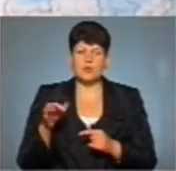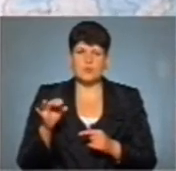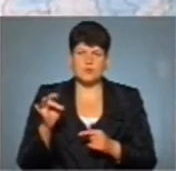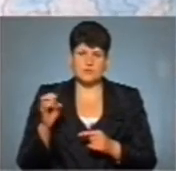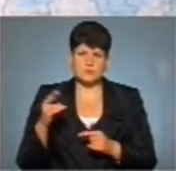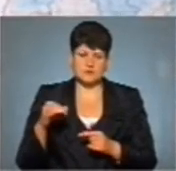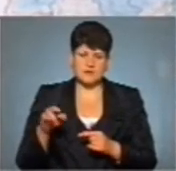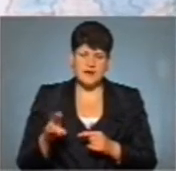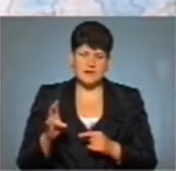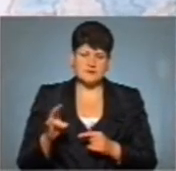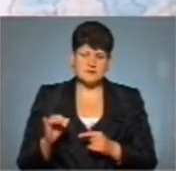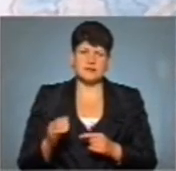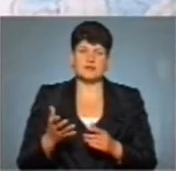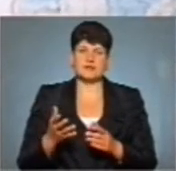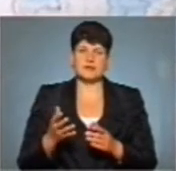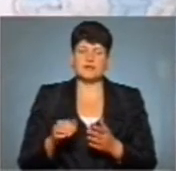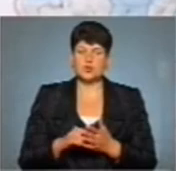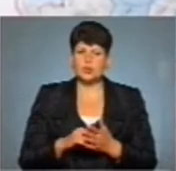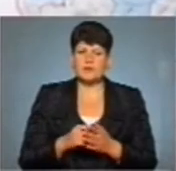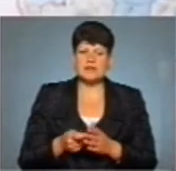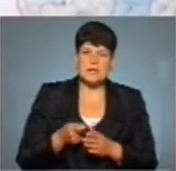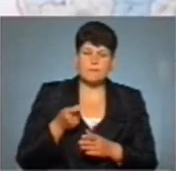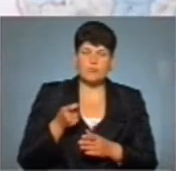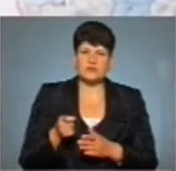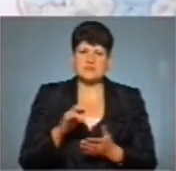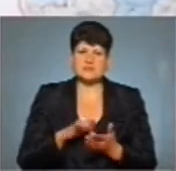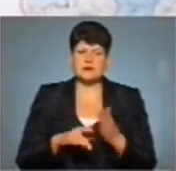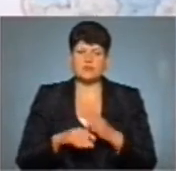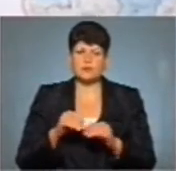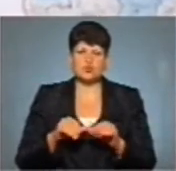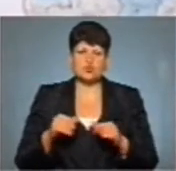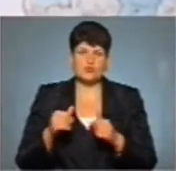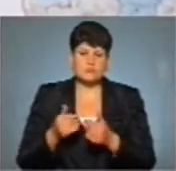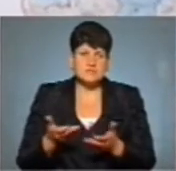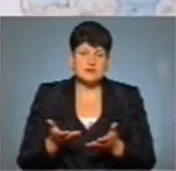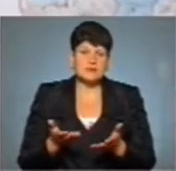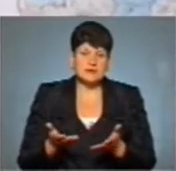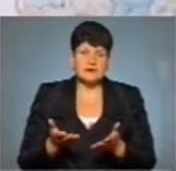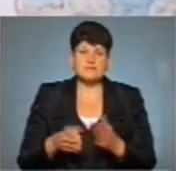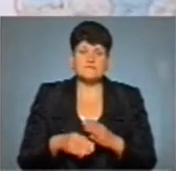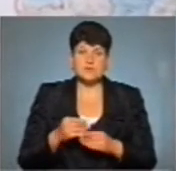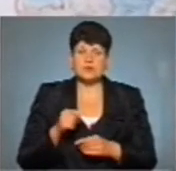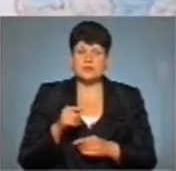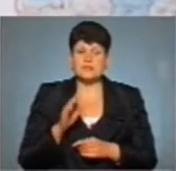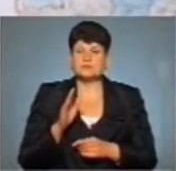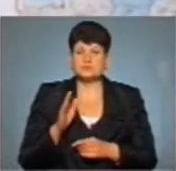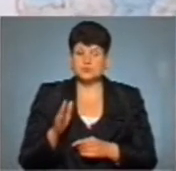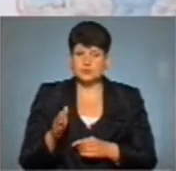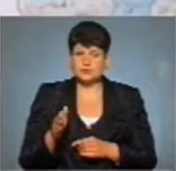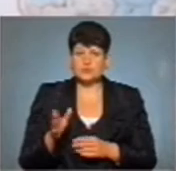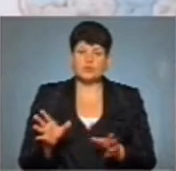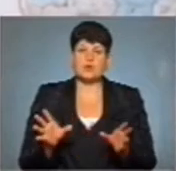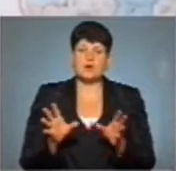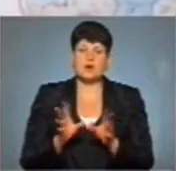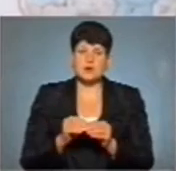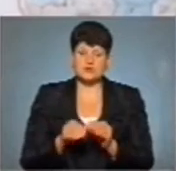громада, яка документ, який поданий в Центральну виборчу комісію, але, очевидно, вибори там вже будуть відбуватися разом